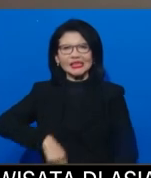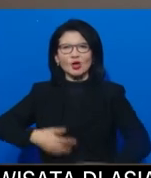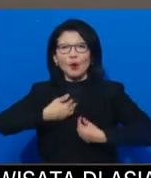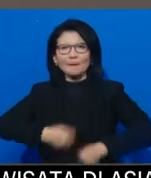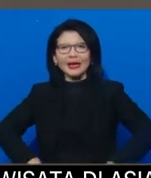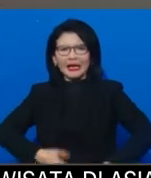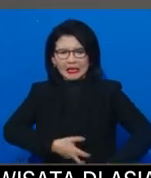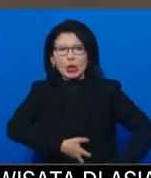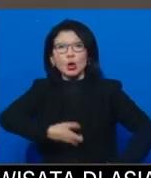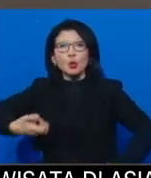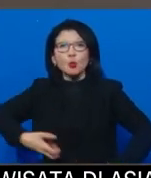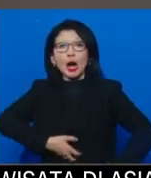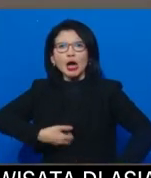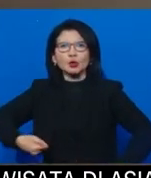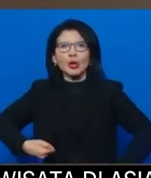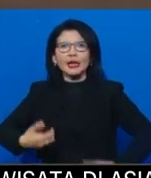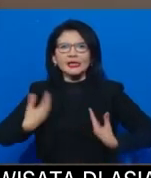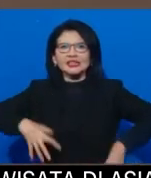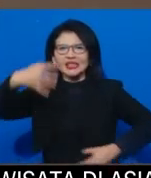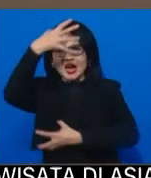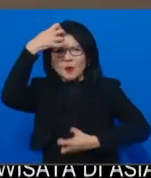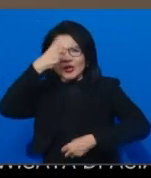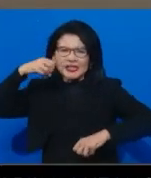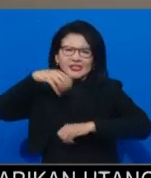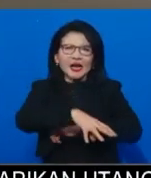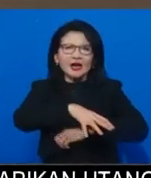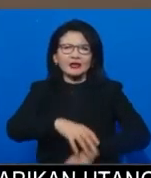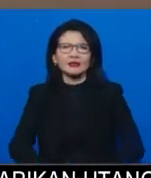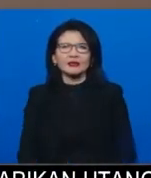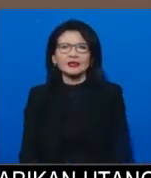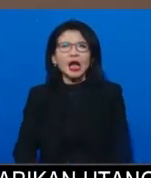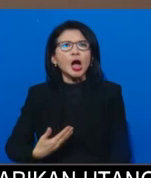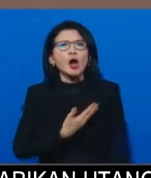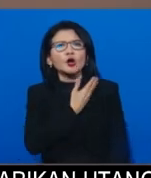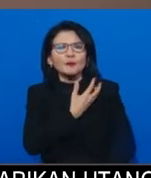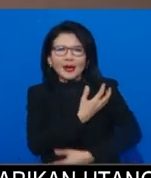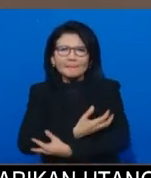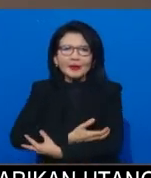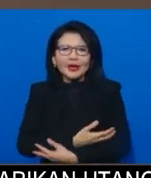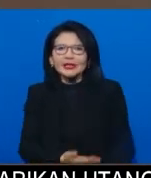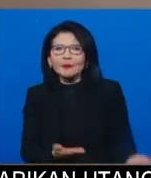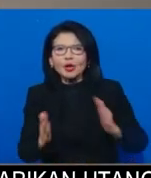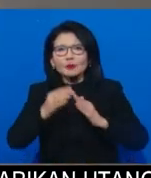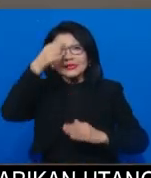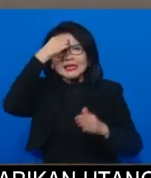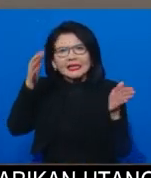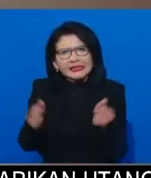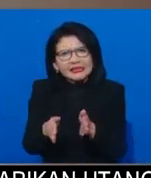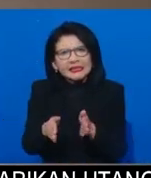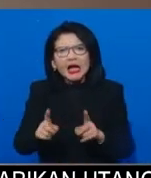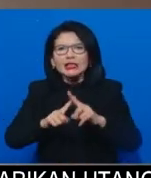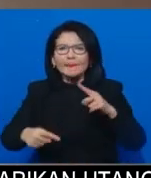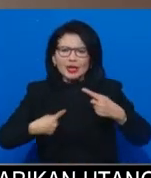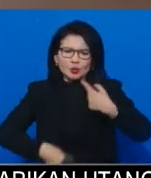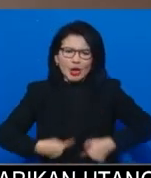hingga organ tubuh keluar usai diserang monyet liar. Korban sang bayi sempat dibawa ke puskesmas, namun karena luka yang